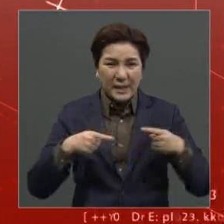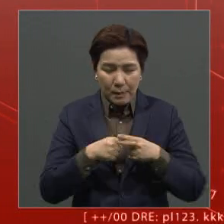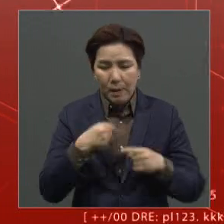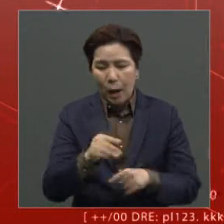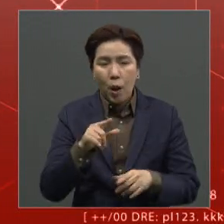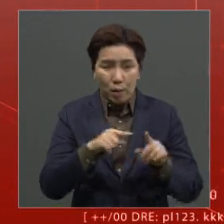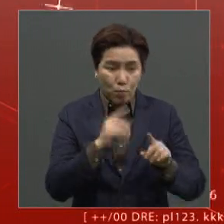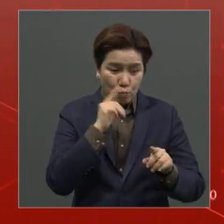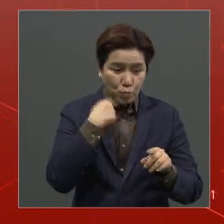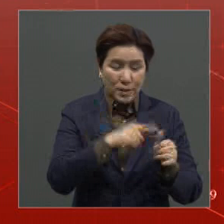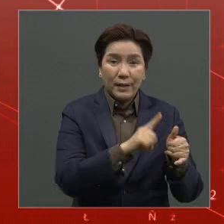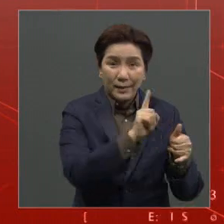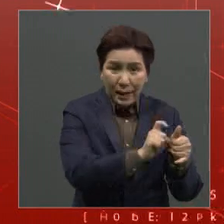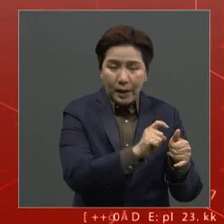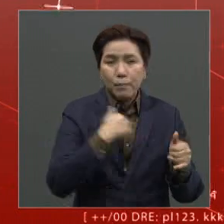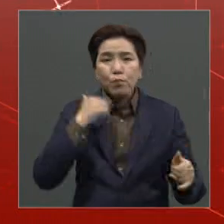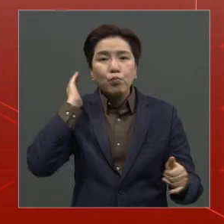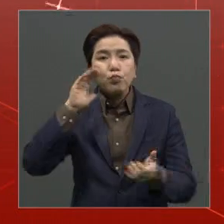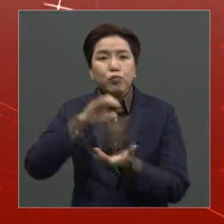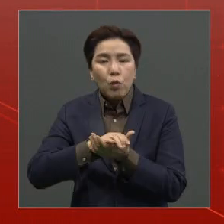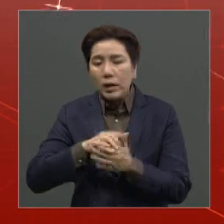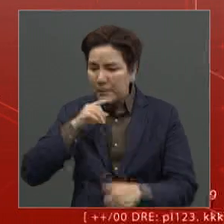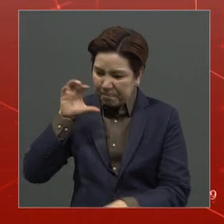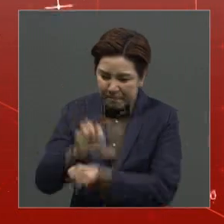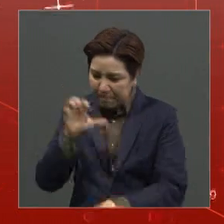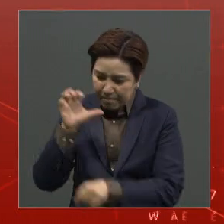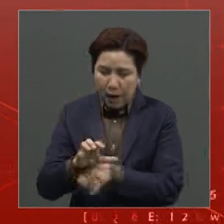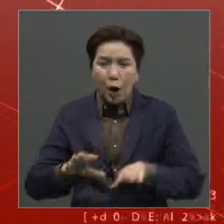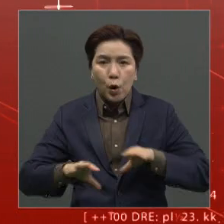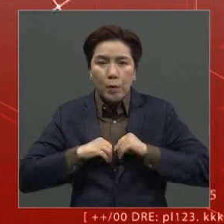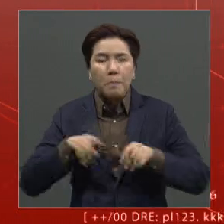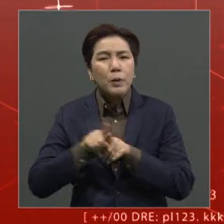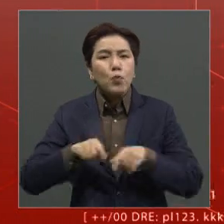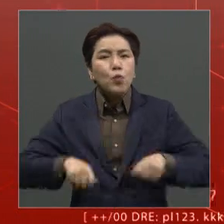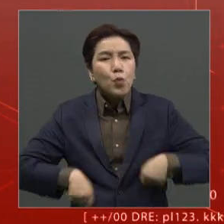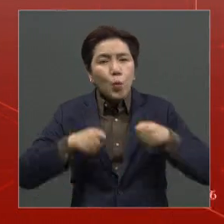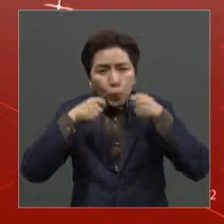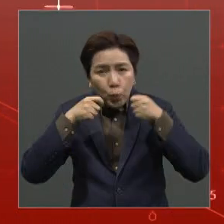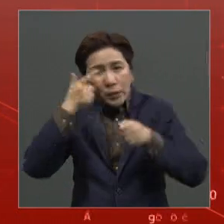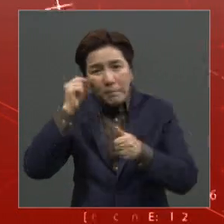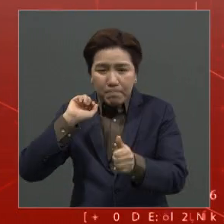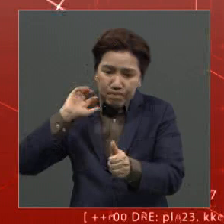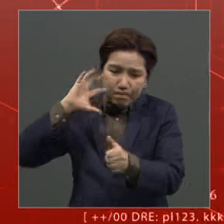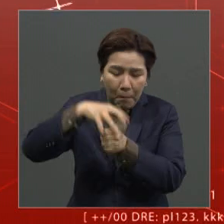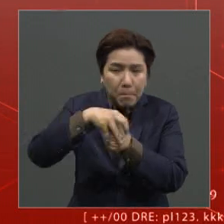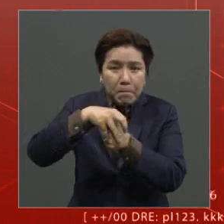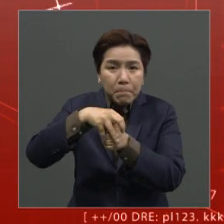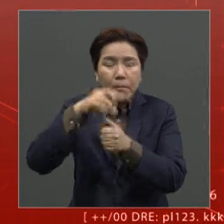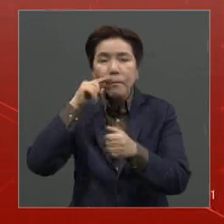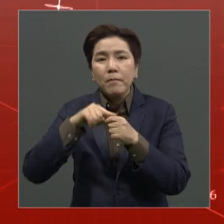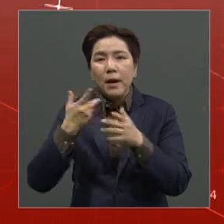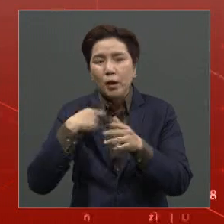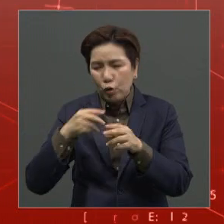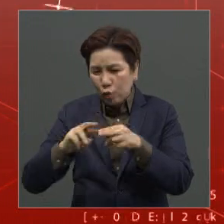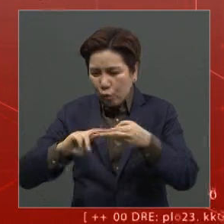ให้ลุงเปี๊ยกซึ่งก็เป็นสามีของป้ากบรับสารภาพคือเขาใช้ลักษณะถุงดำครับคลุมหัวที่ลุงเยกเห็นบอกว่ามีใช้